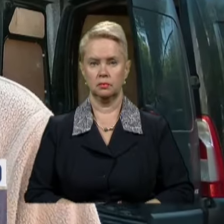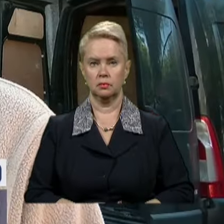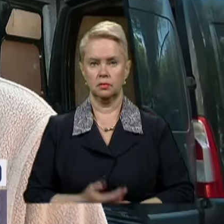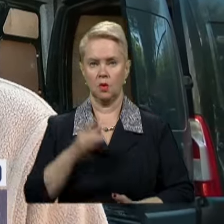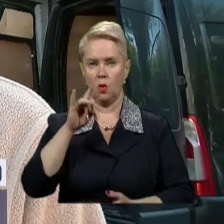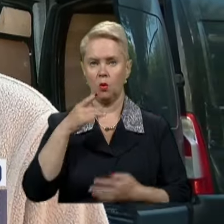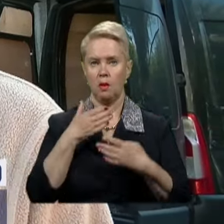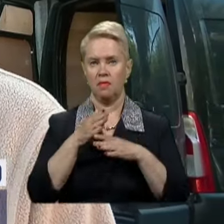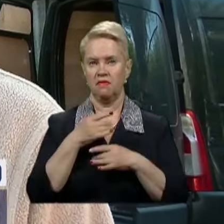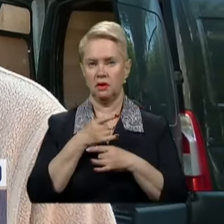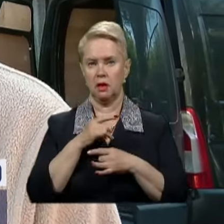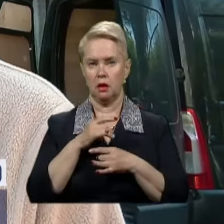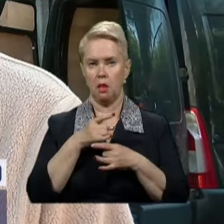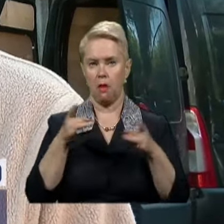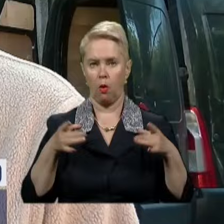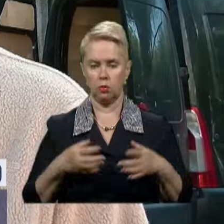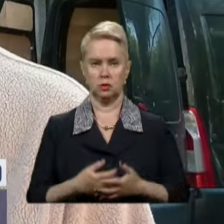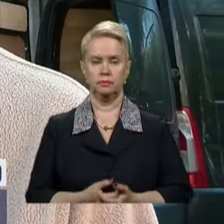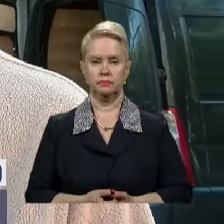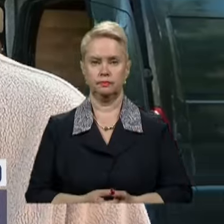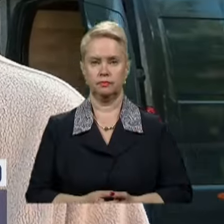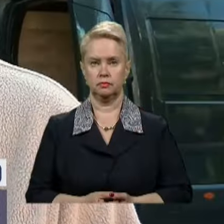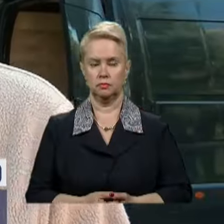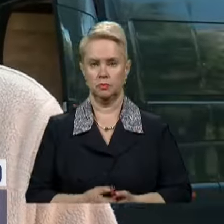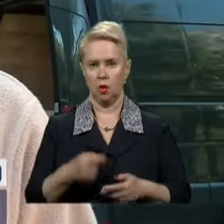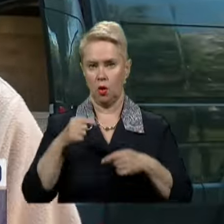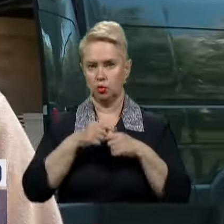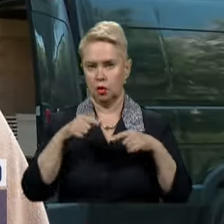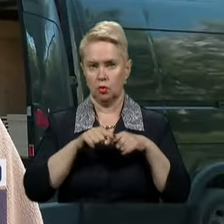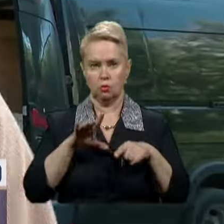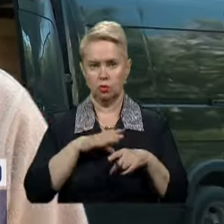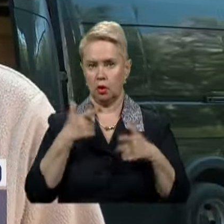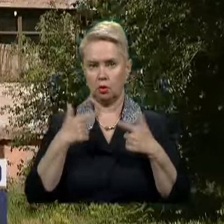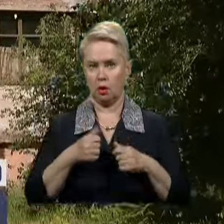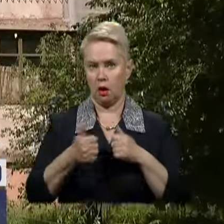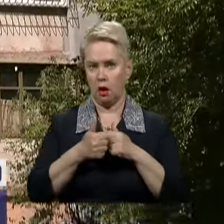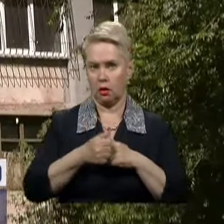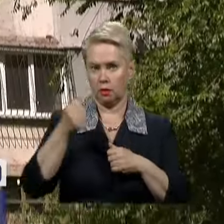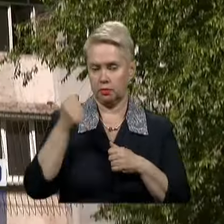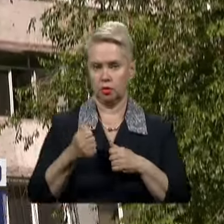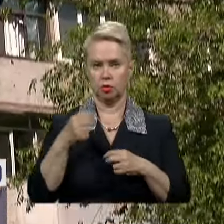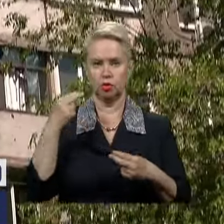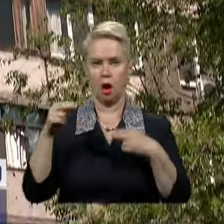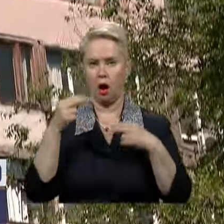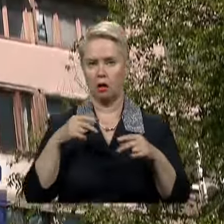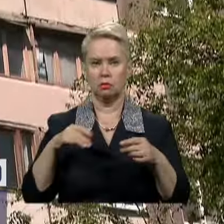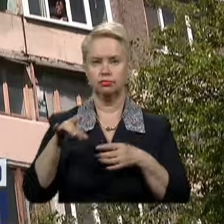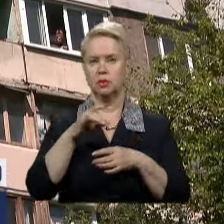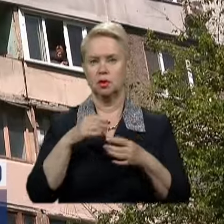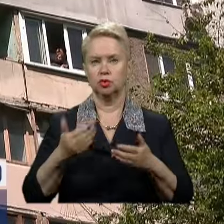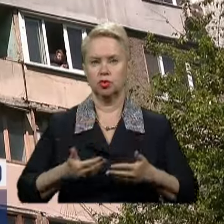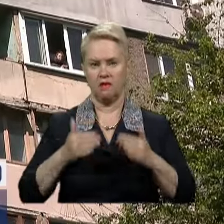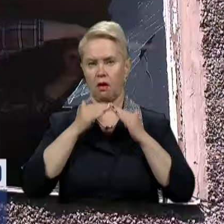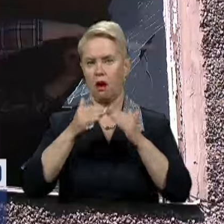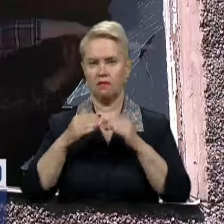Повилітали вікна на балконі. Ну, по ощущениям було таке, я думав, десь прильот рядом. Шахеди літали просто серед житлових